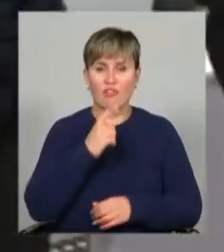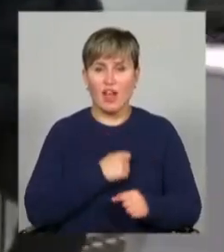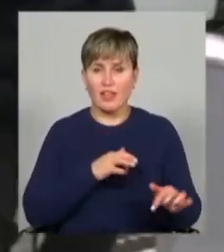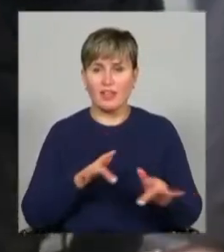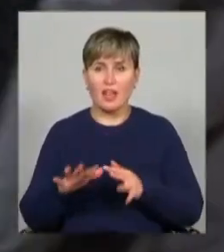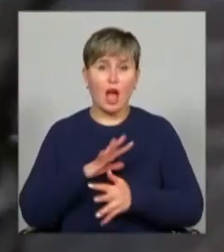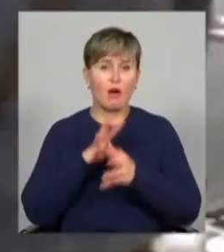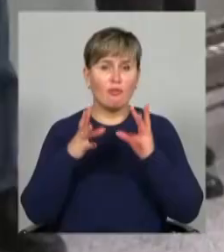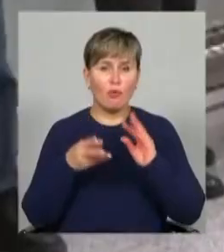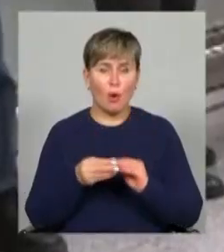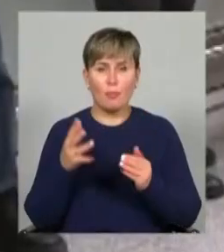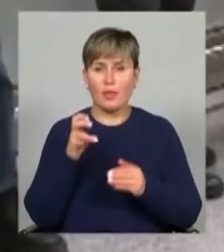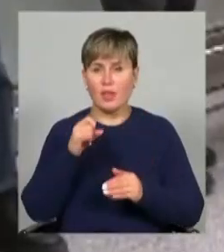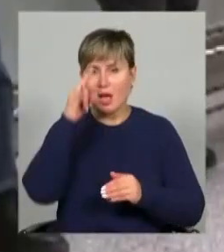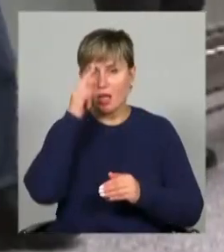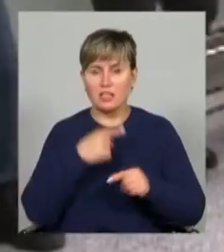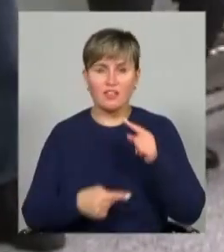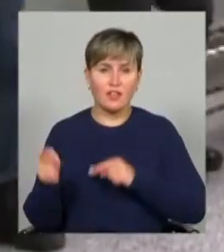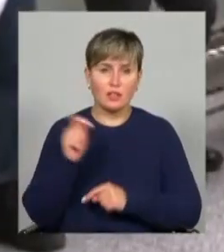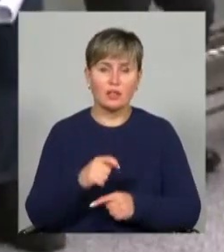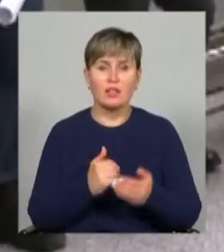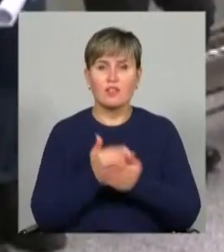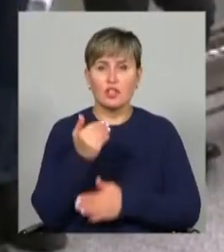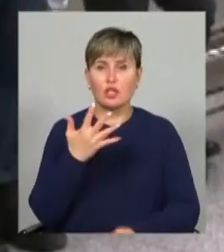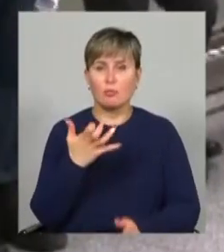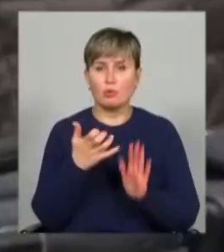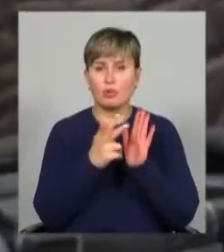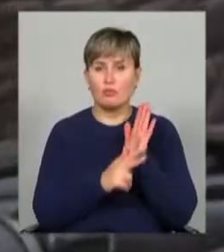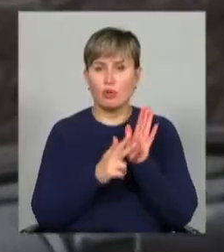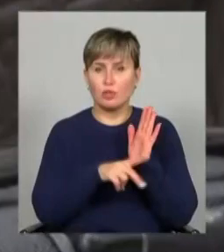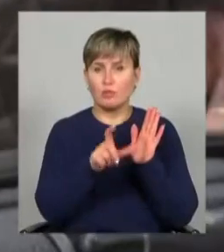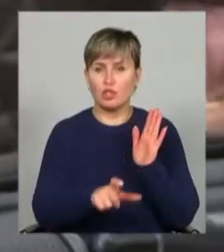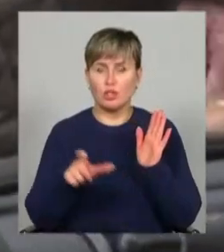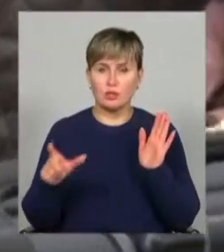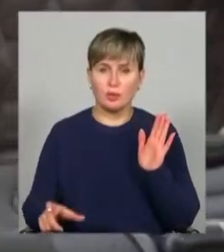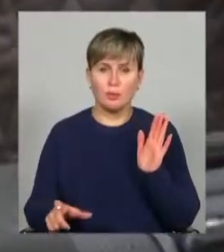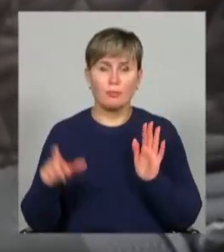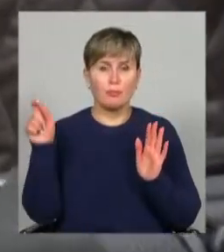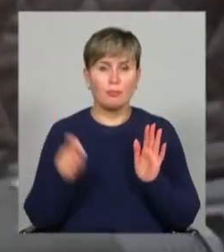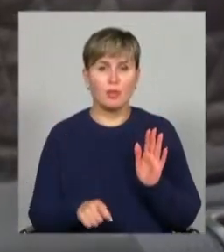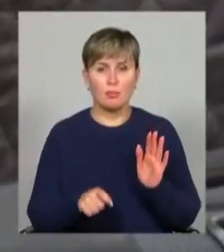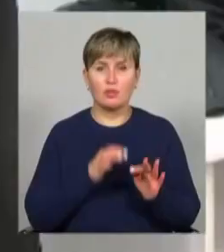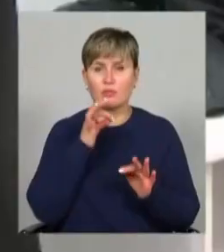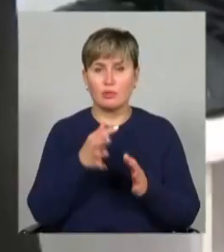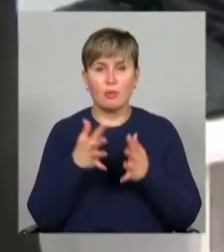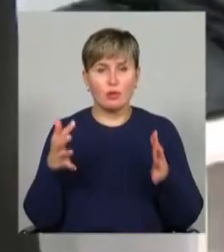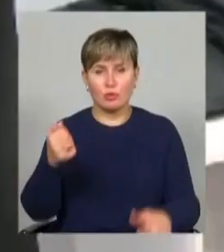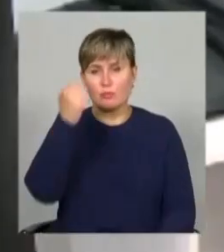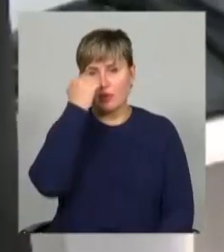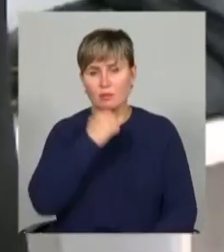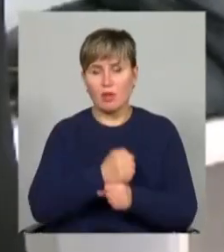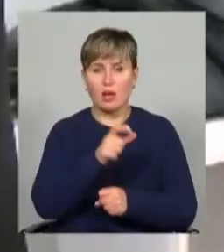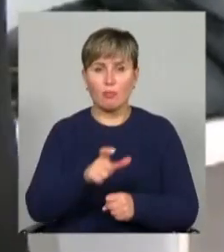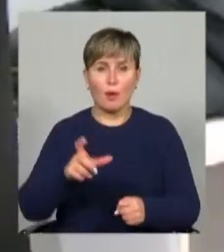В общей сложности на родину удалось вернуть свыше 580 репатриантов. Прибывшие выражают огромную благодарность